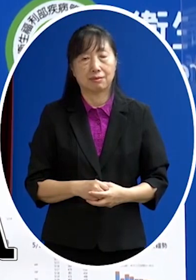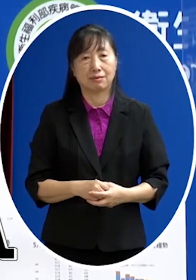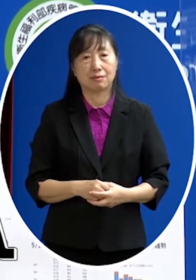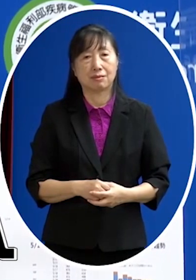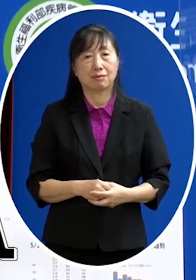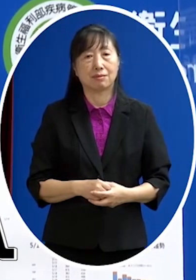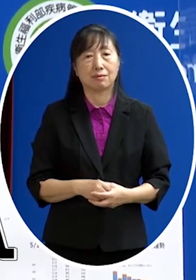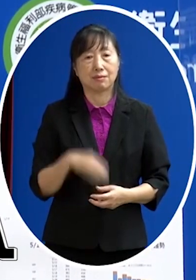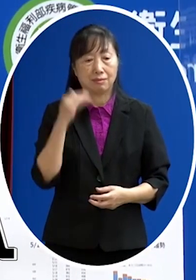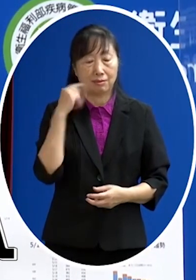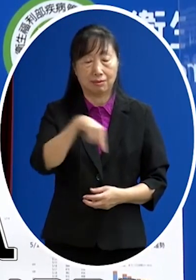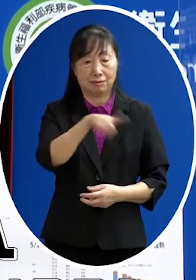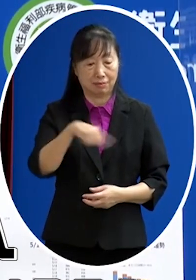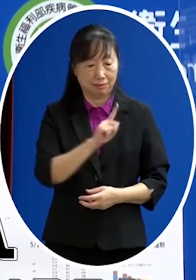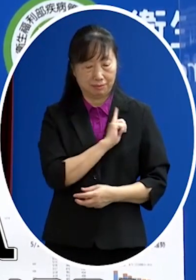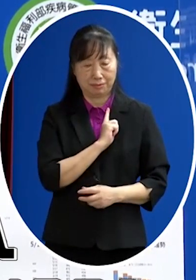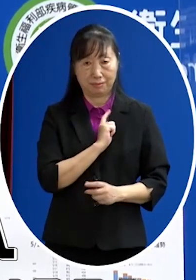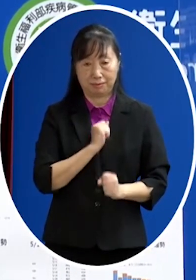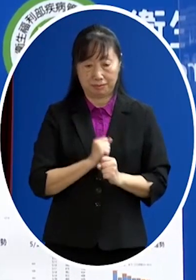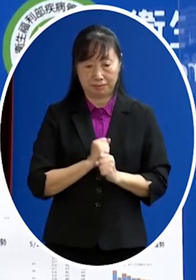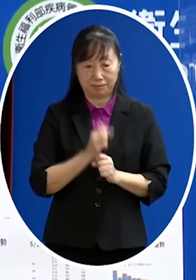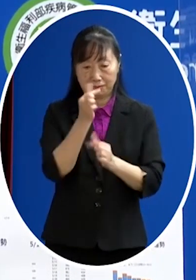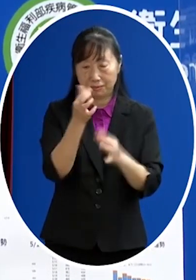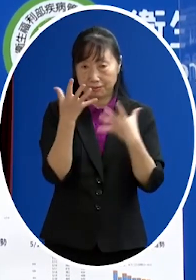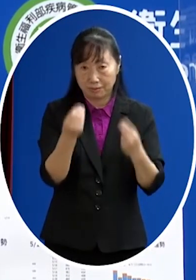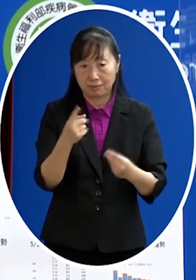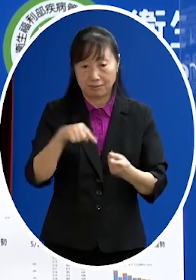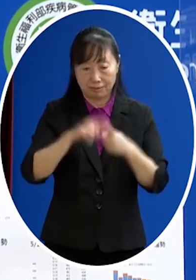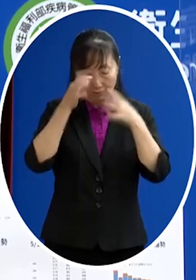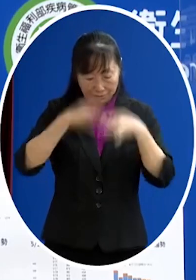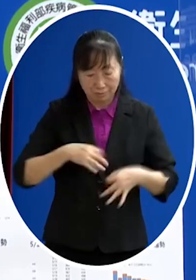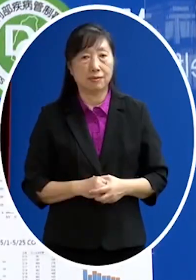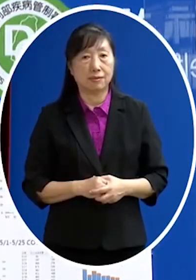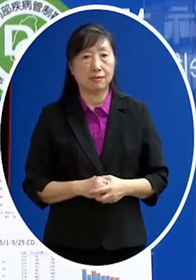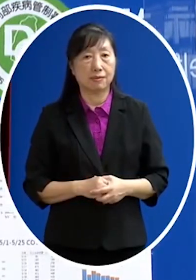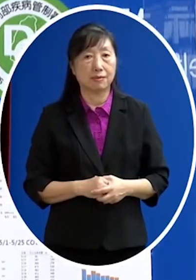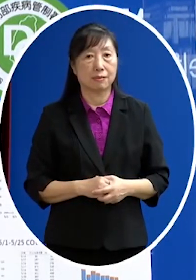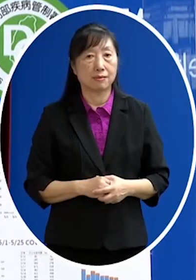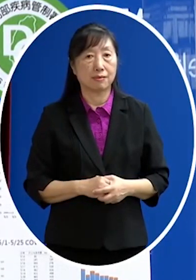那这些没有好好做事情的，应该要检讨。好，谢谢。